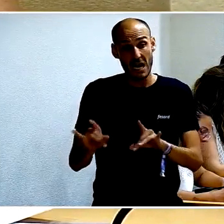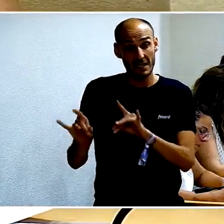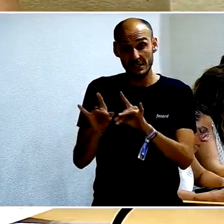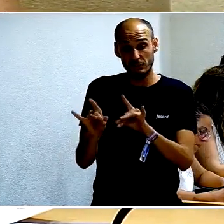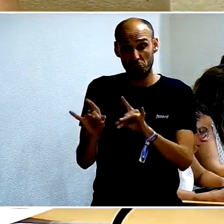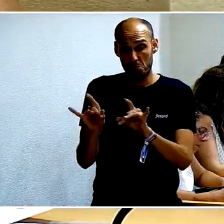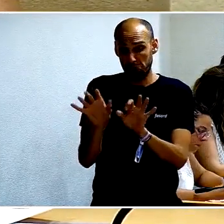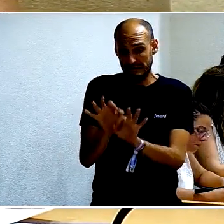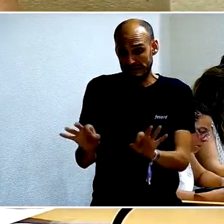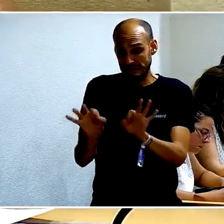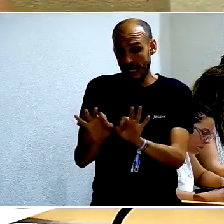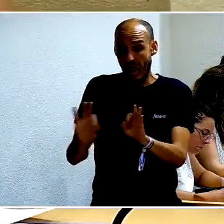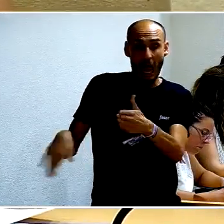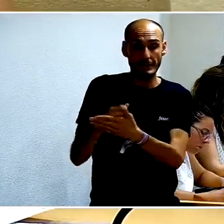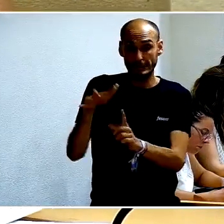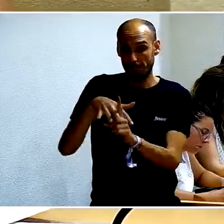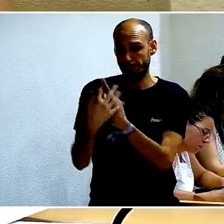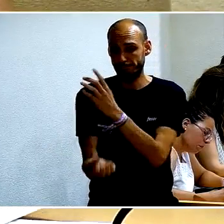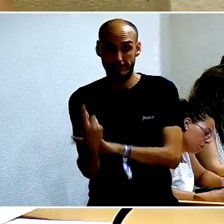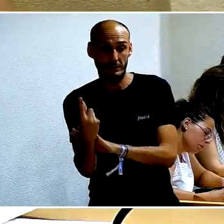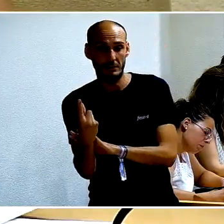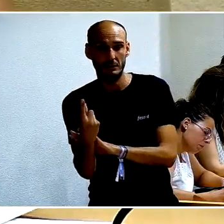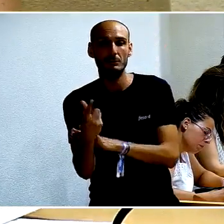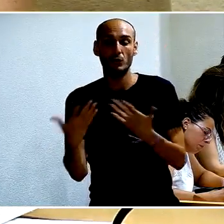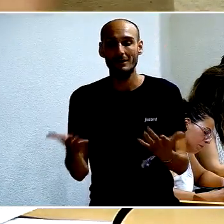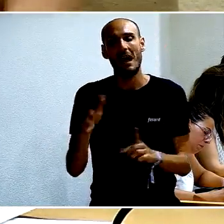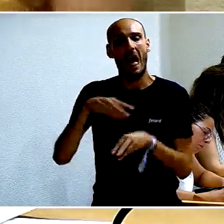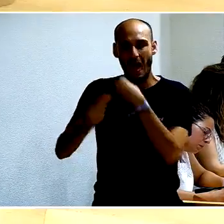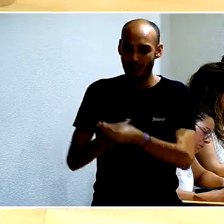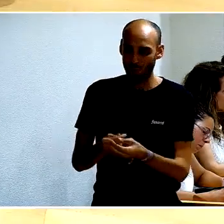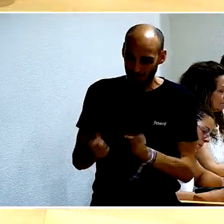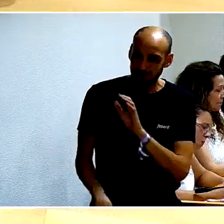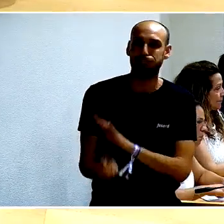pasa. Pues hagamos que pase. Muchas gracias a todos.